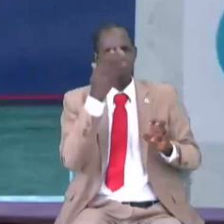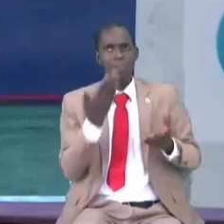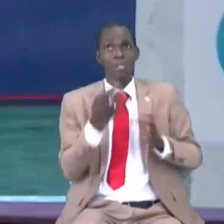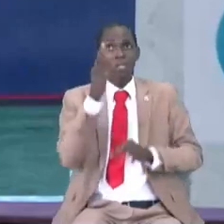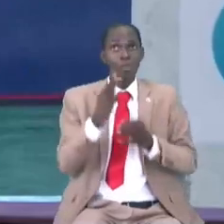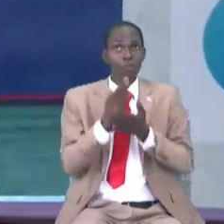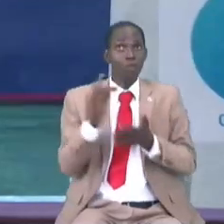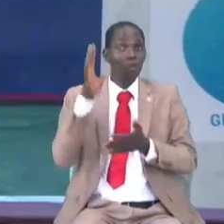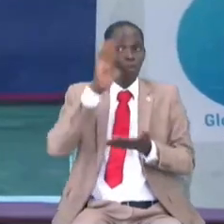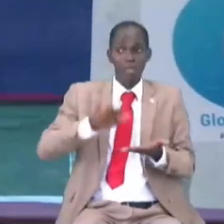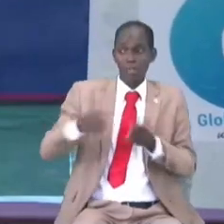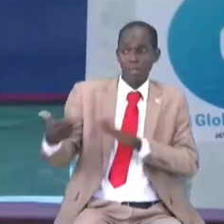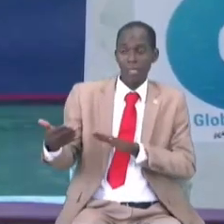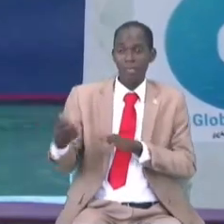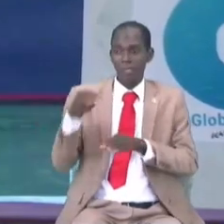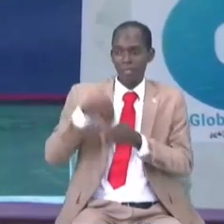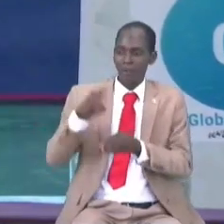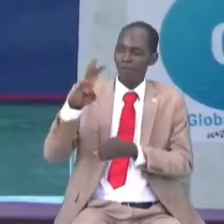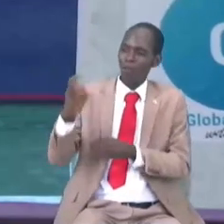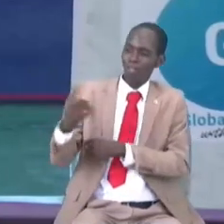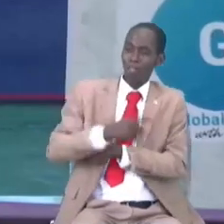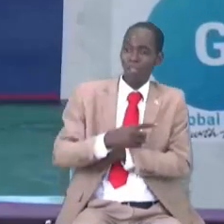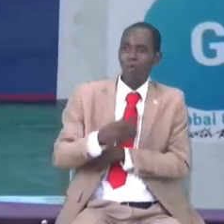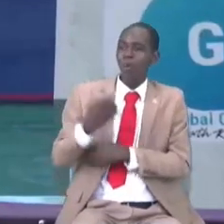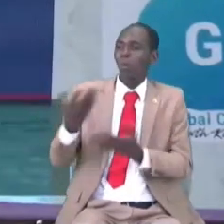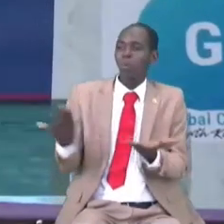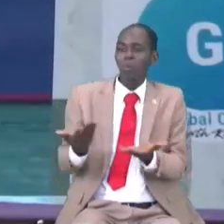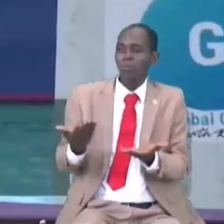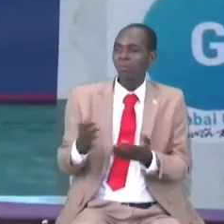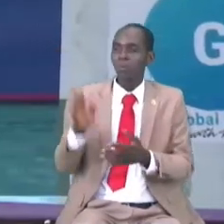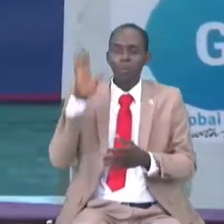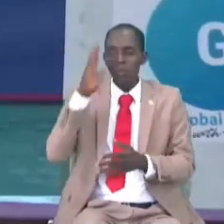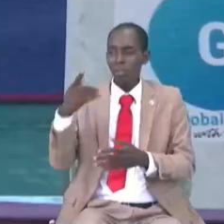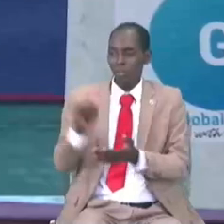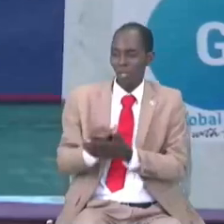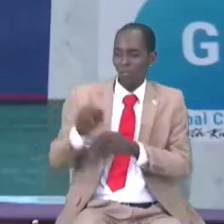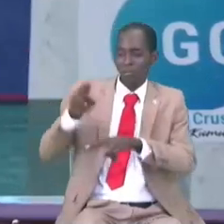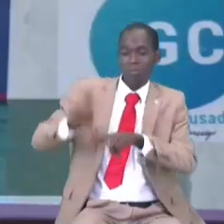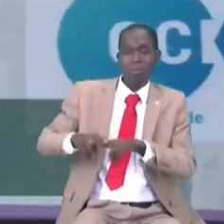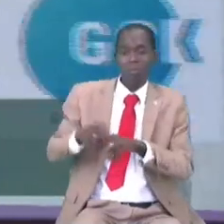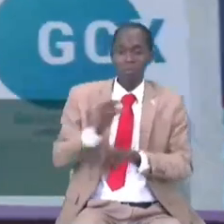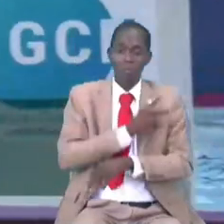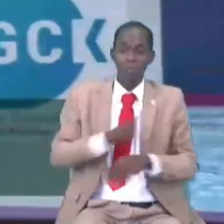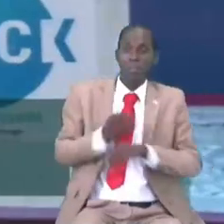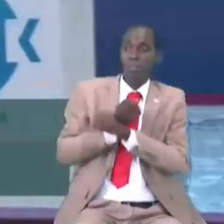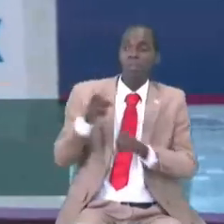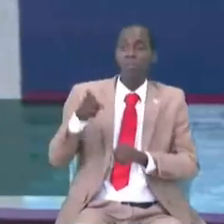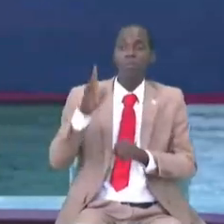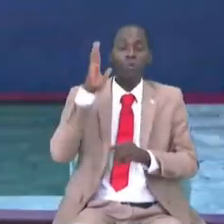Le trône ne va pas le sauver. La position ne va pas le sauver. L'exaltation ne va pas le sauver.